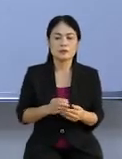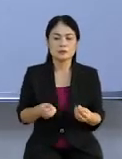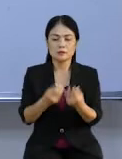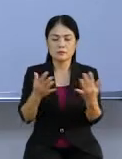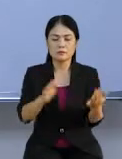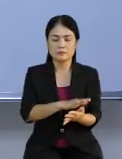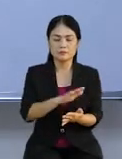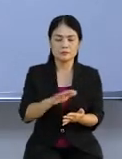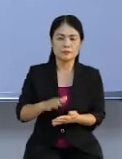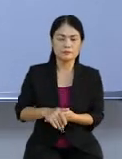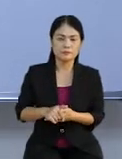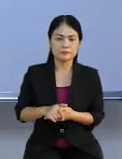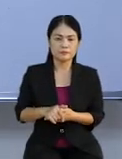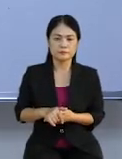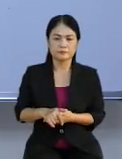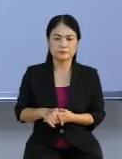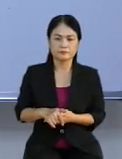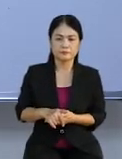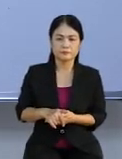bò đọc nía